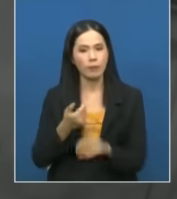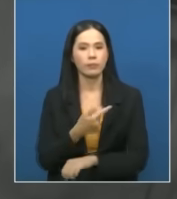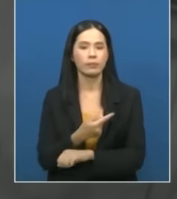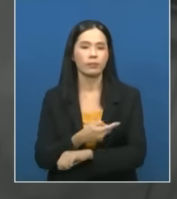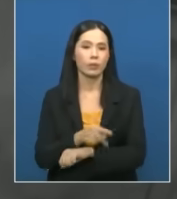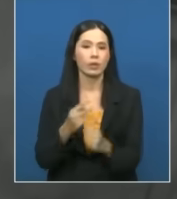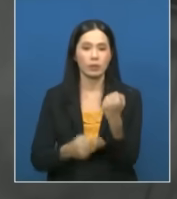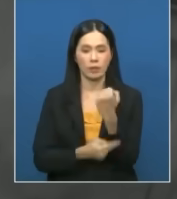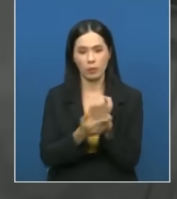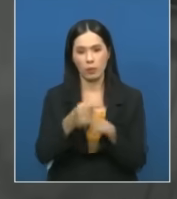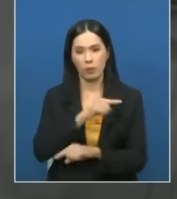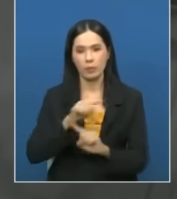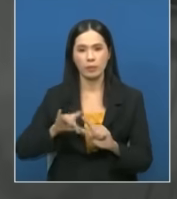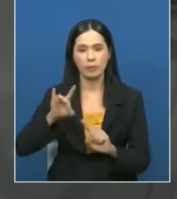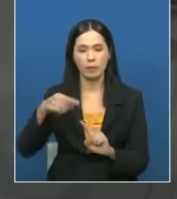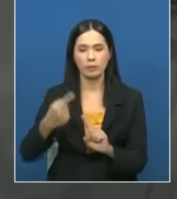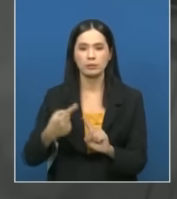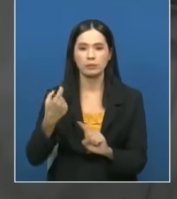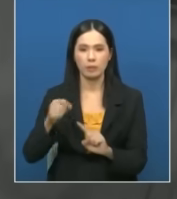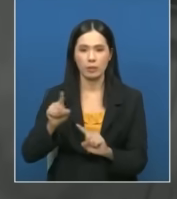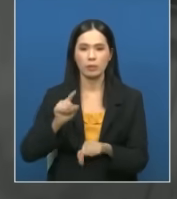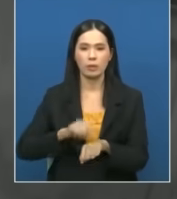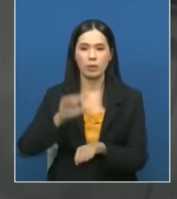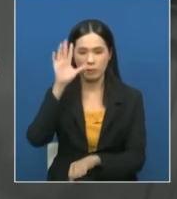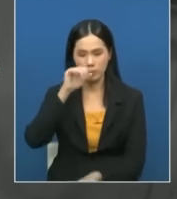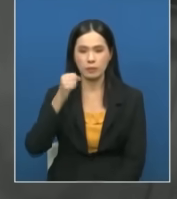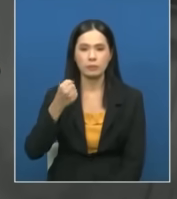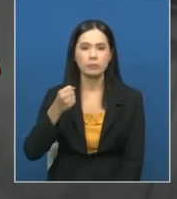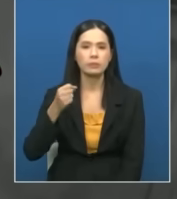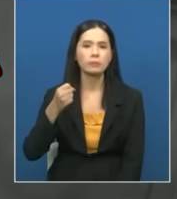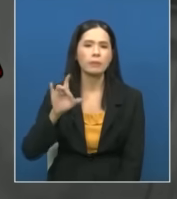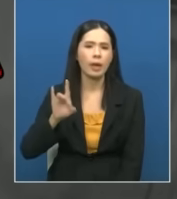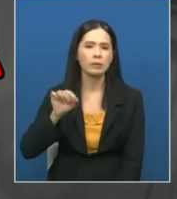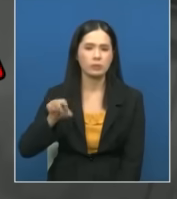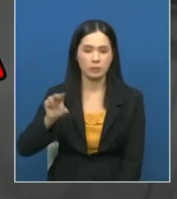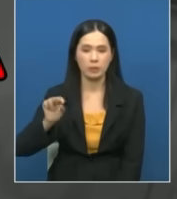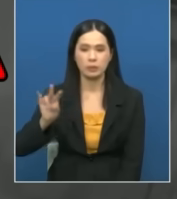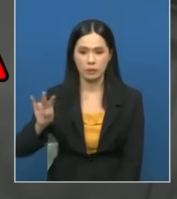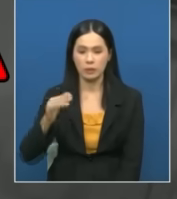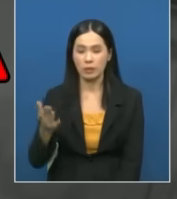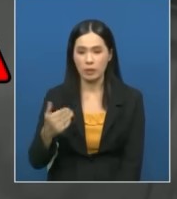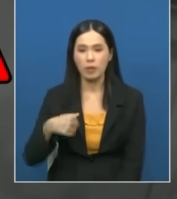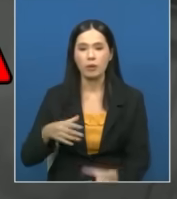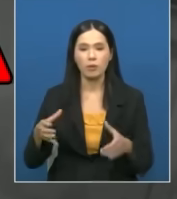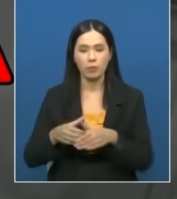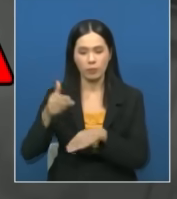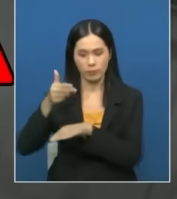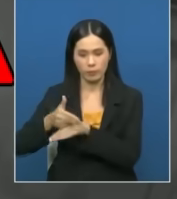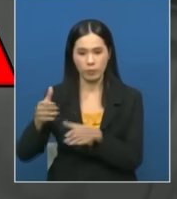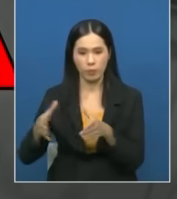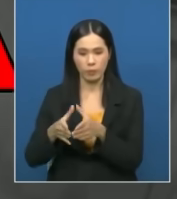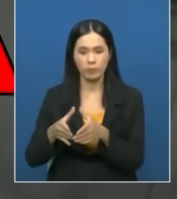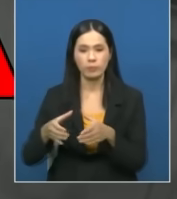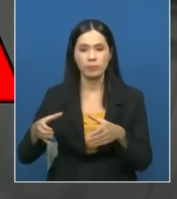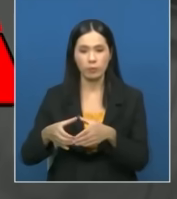การณ์เกิดขึ้นวันที่8พฤศจิกายนเวลาประมาณ2:30 น.กลุ่มผู้ก่อเหตุมากันทั้งหมด4คนนะคะเดินเ